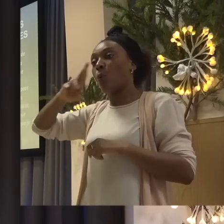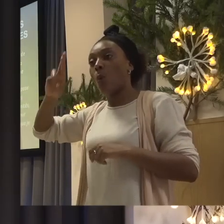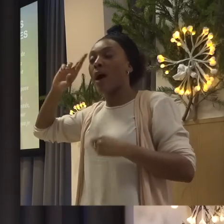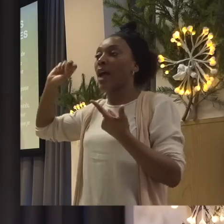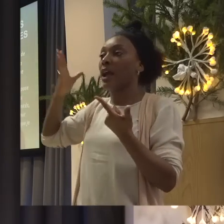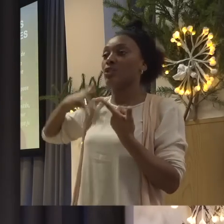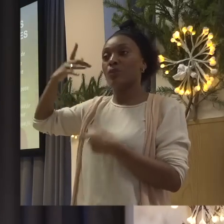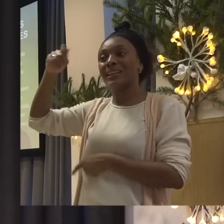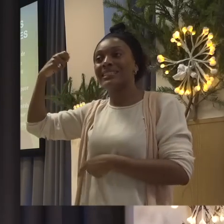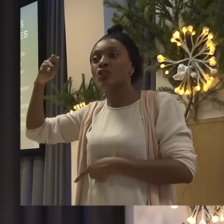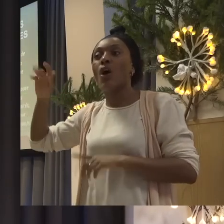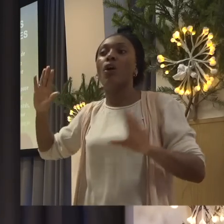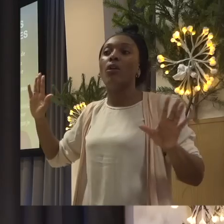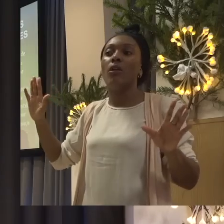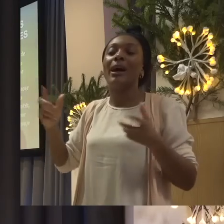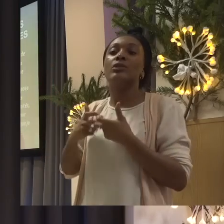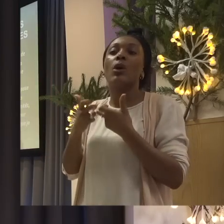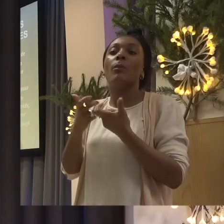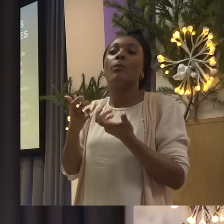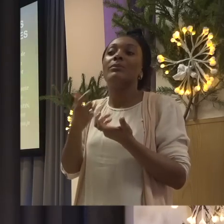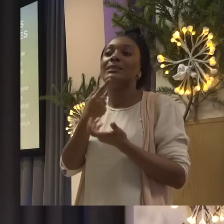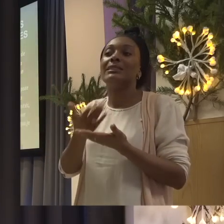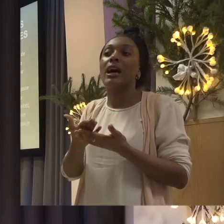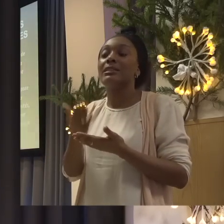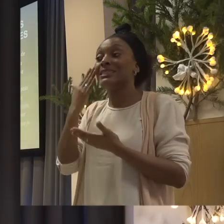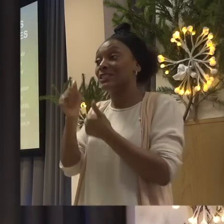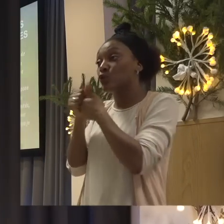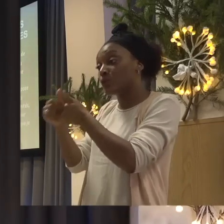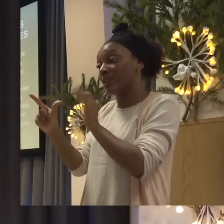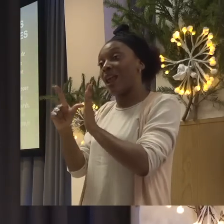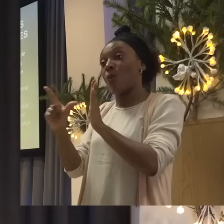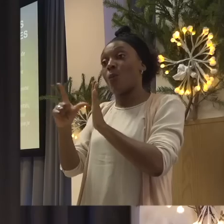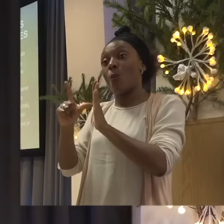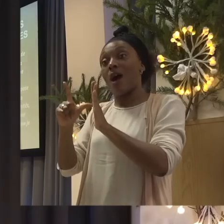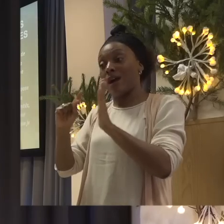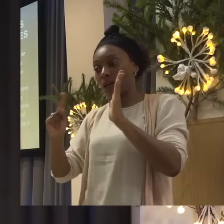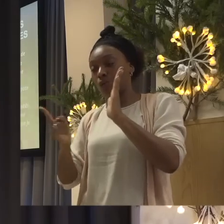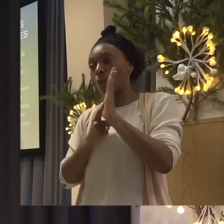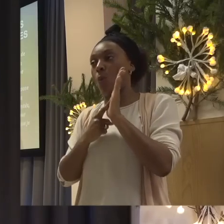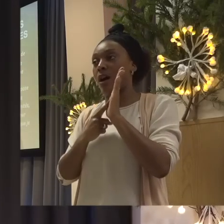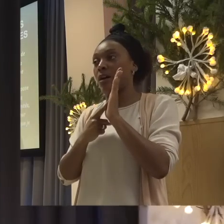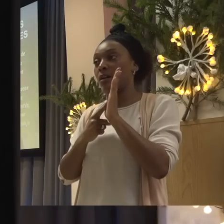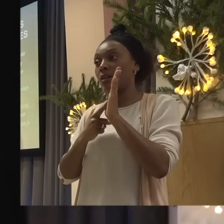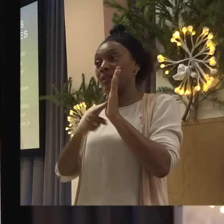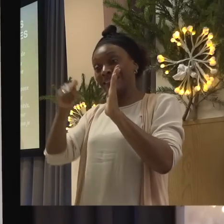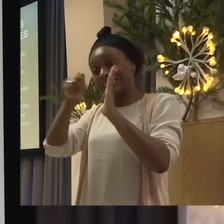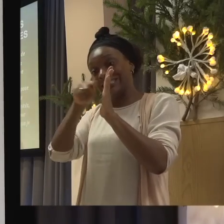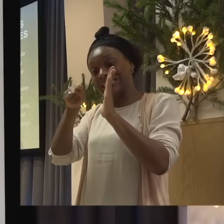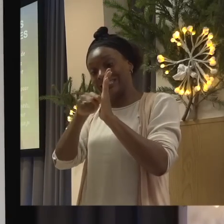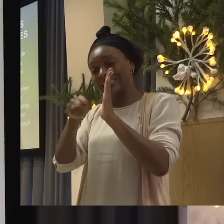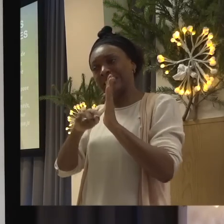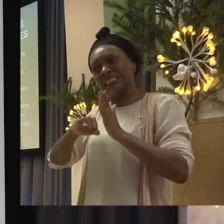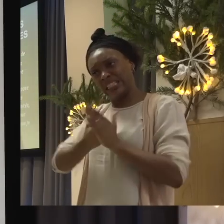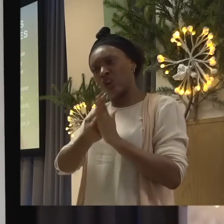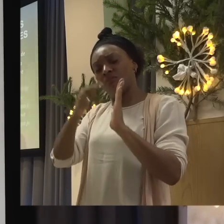que si nous suivons la loi, le jugement, le droit, dans sa